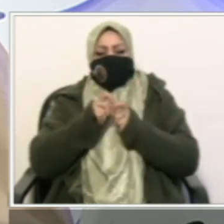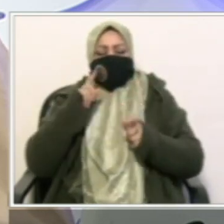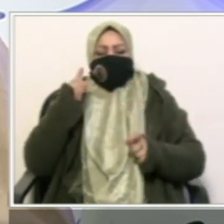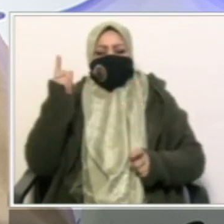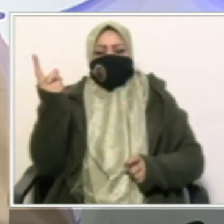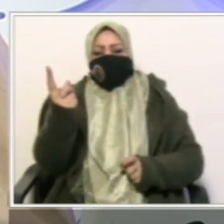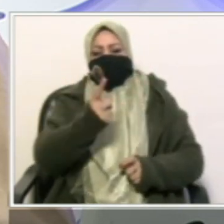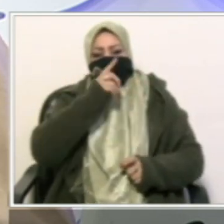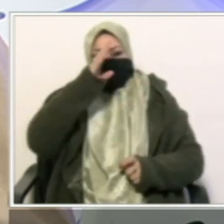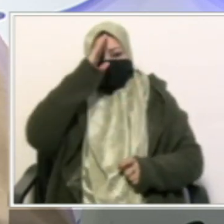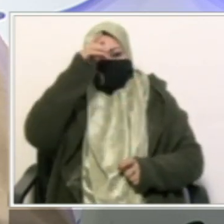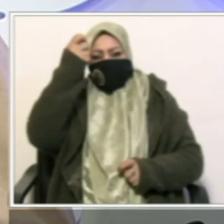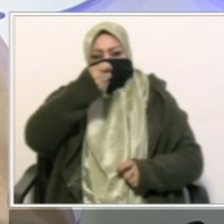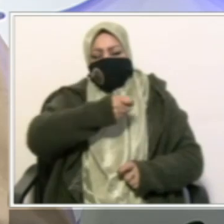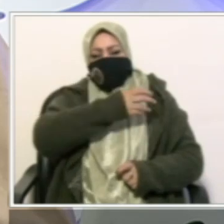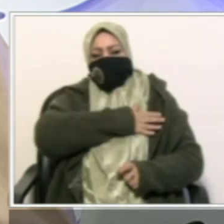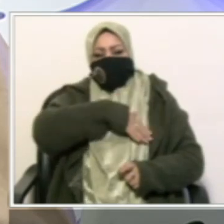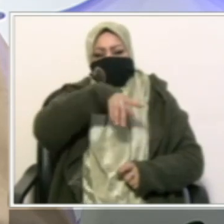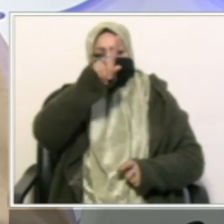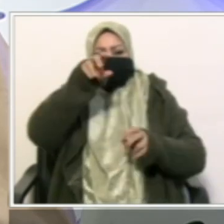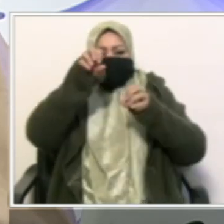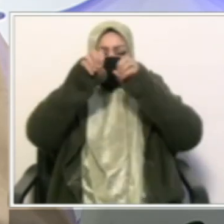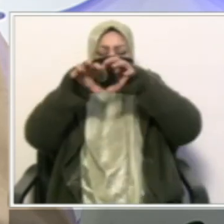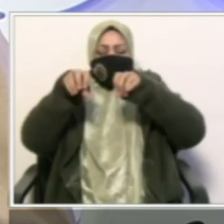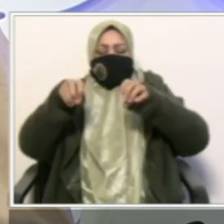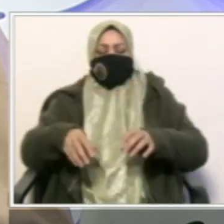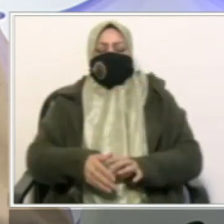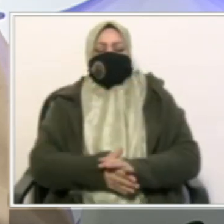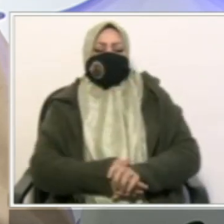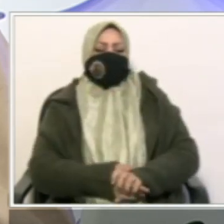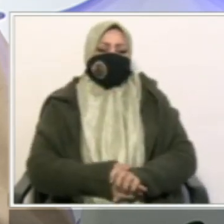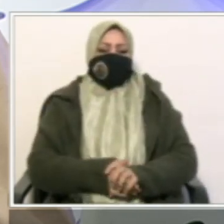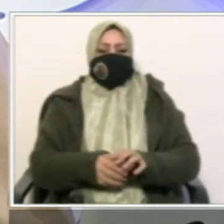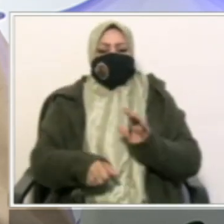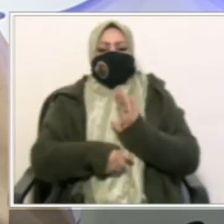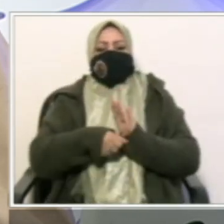وبركاته. يتجدد اللقاء مع دار الإفتاء